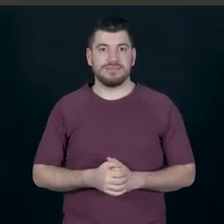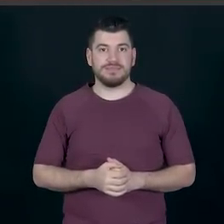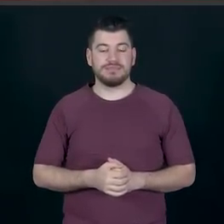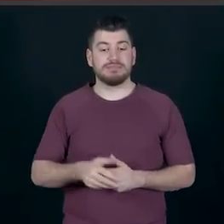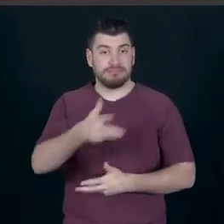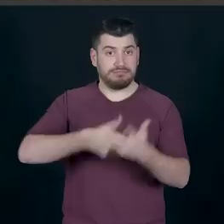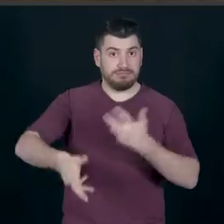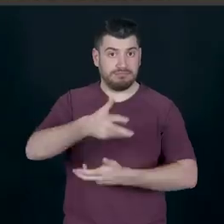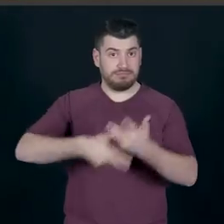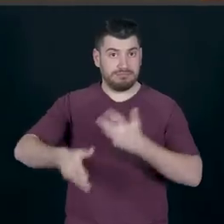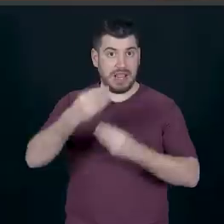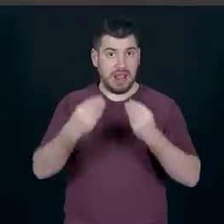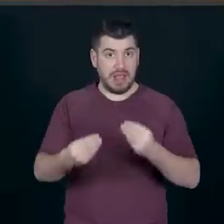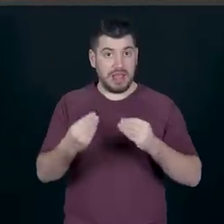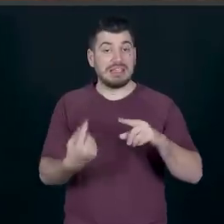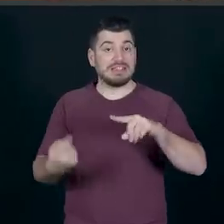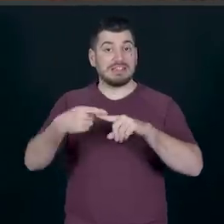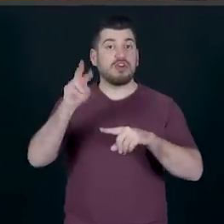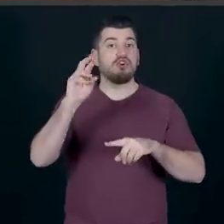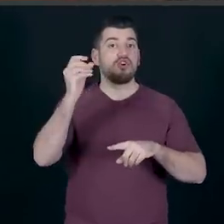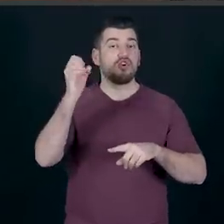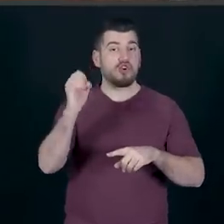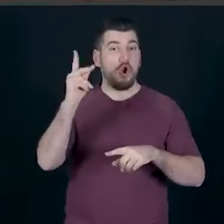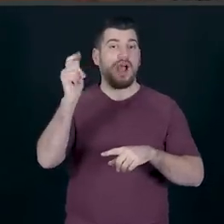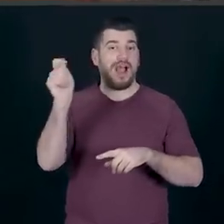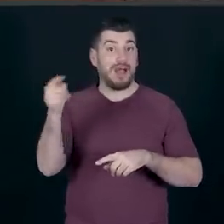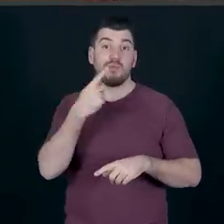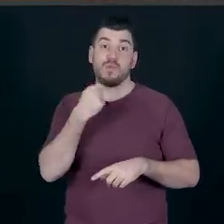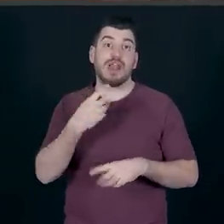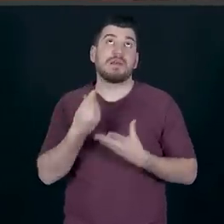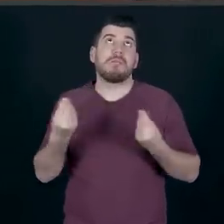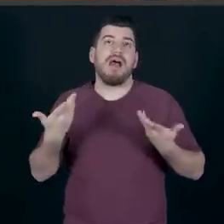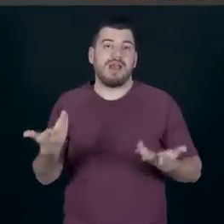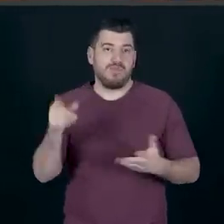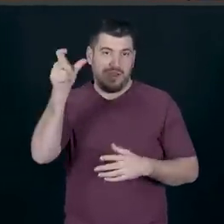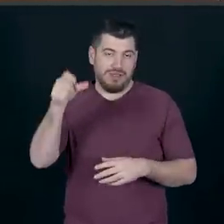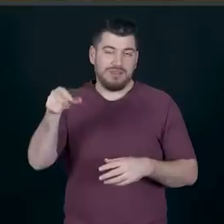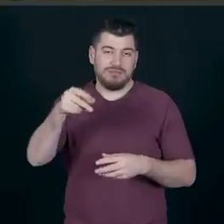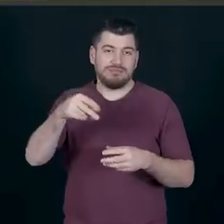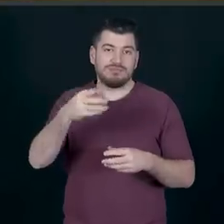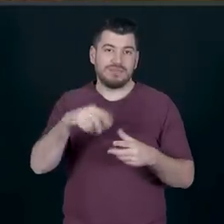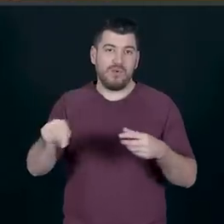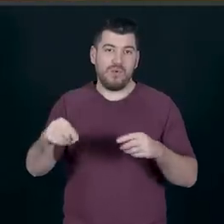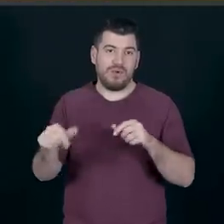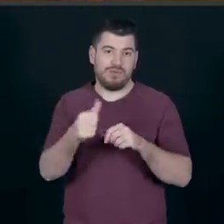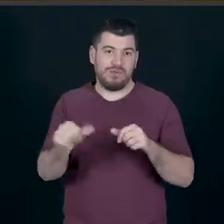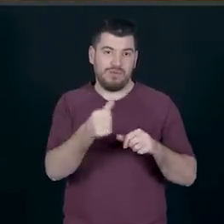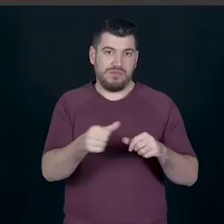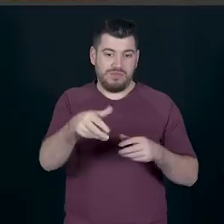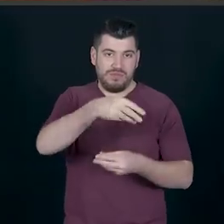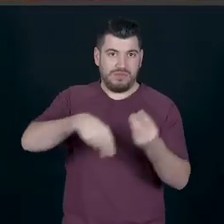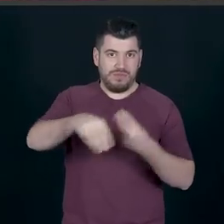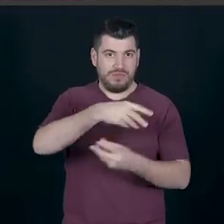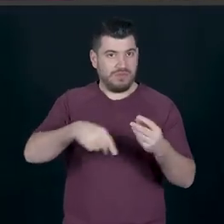Θα ανακατέψω. Θα ρίξω λίγο ρόκα, γιατί μου αρέσει πάρα πολύ η ρόκα σε όλα τα ζυμαρικά, σας το έχω πει ούτως ή άλλως.